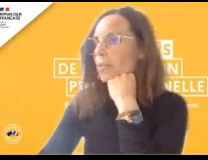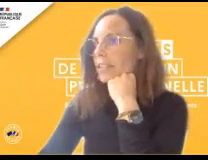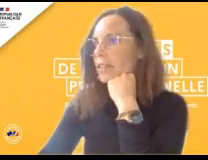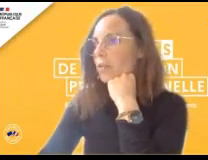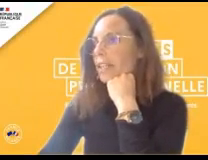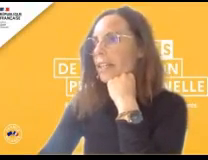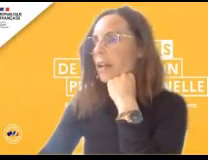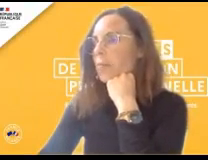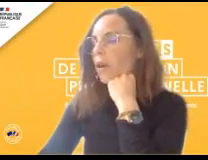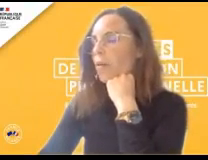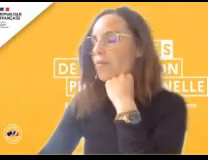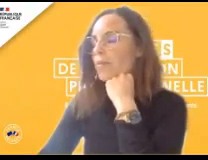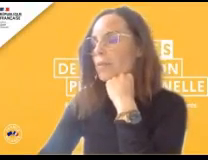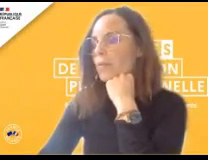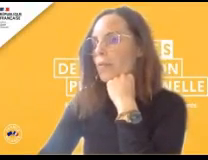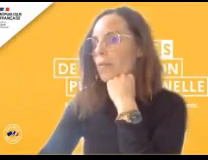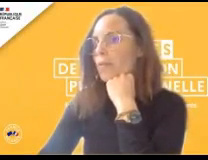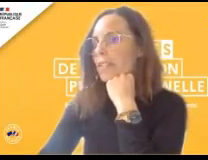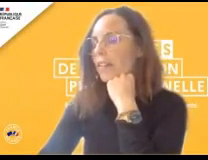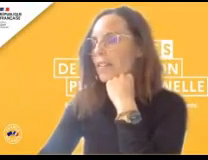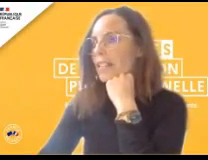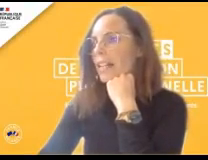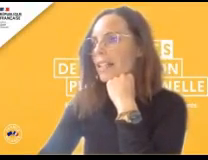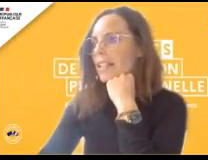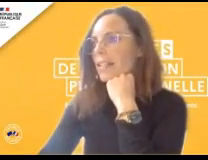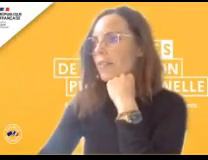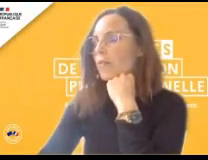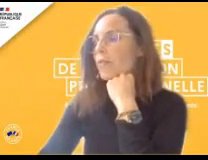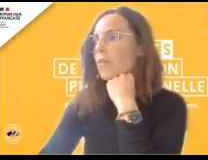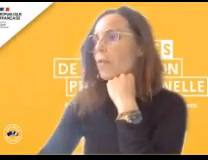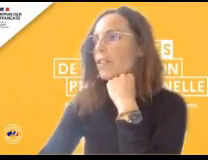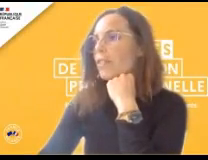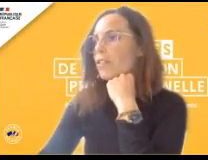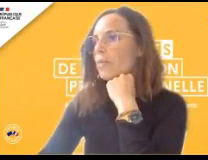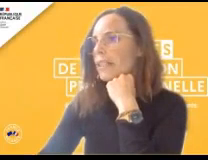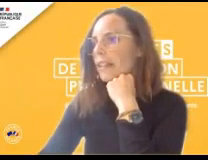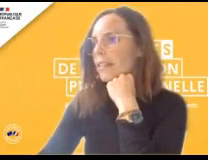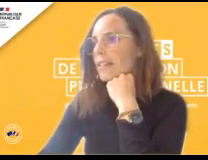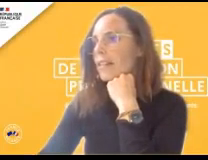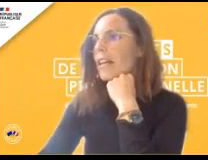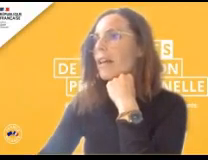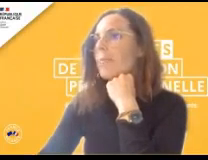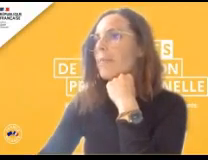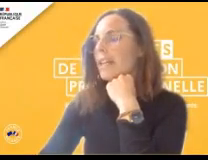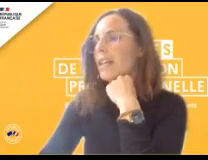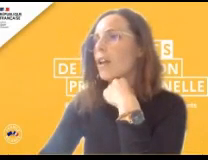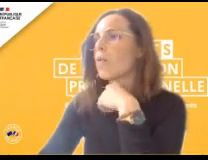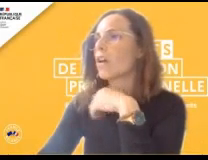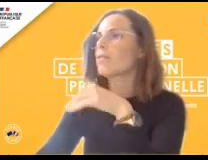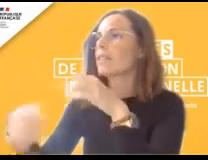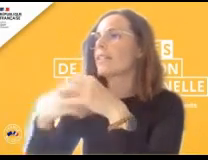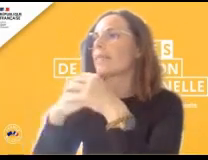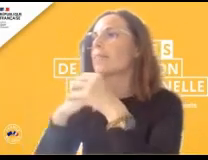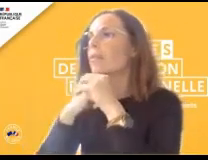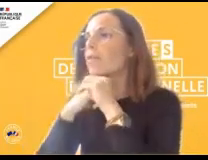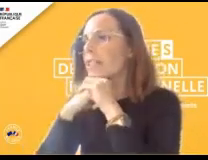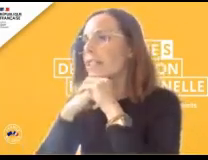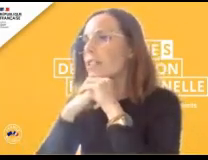Un petit historique également, puisque ce service, il existe depuis le 1er janvier 2015, mais la loi